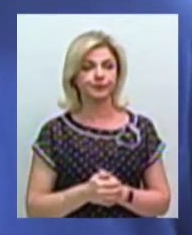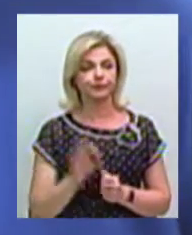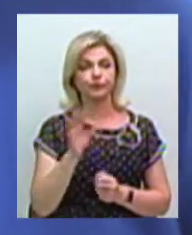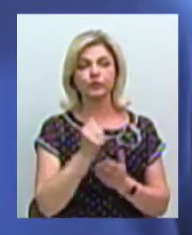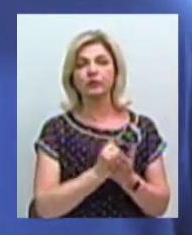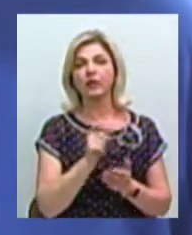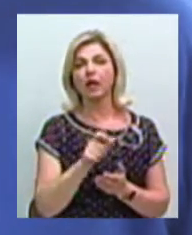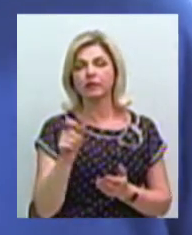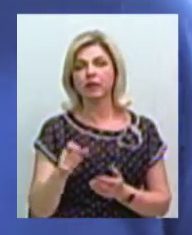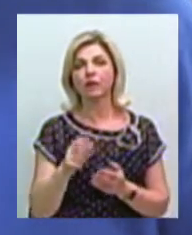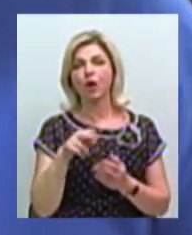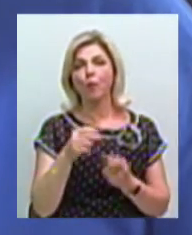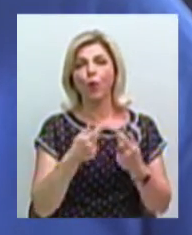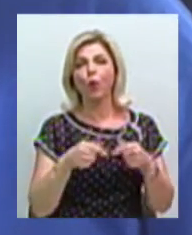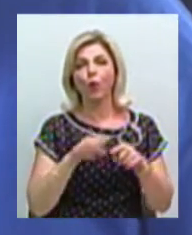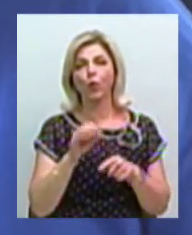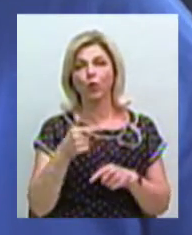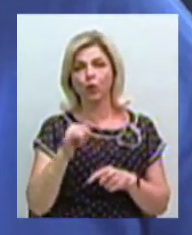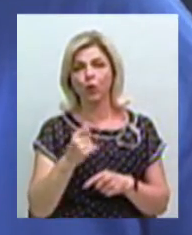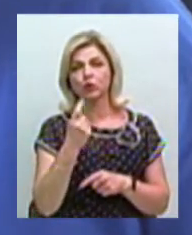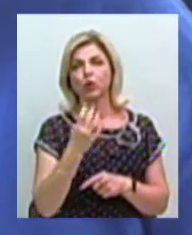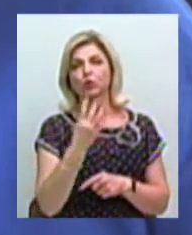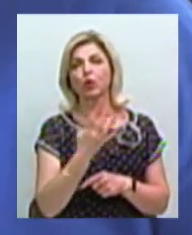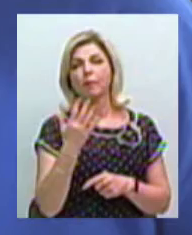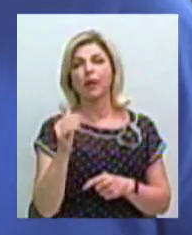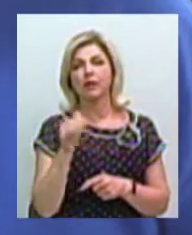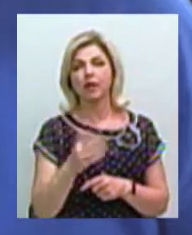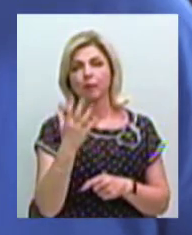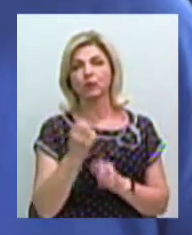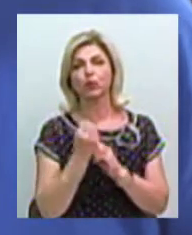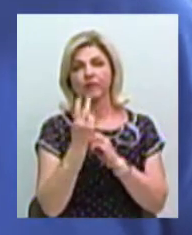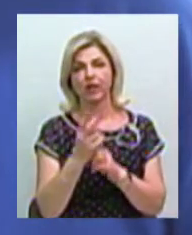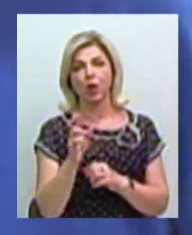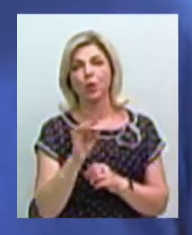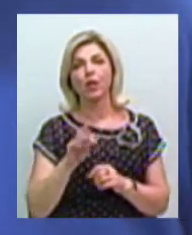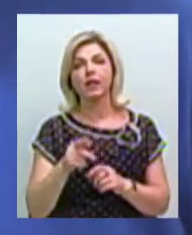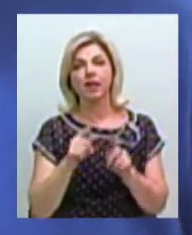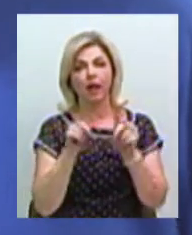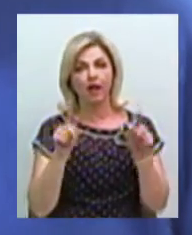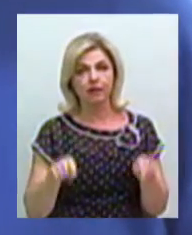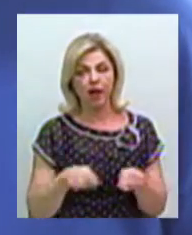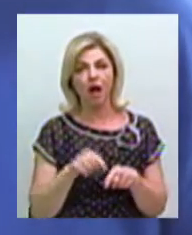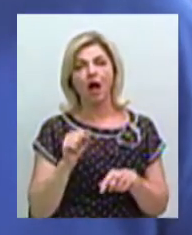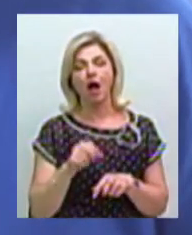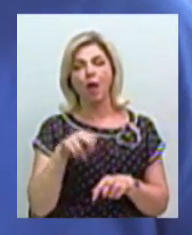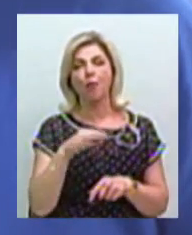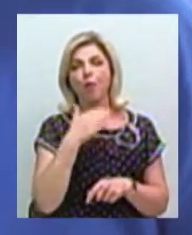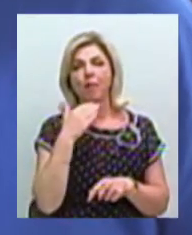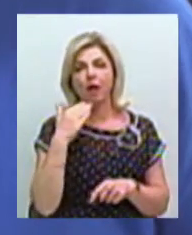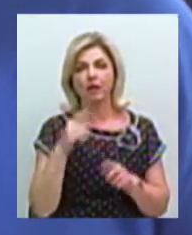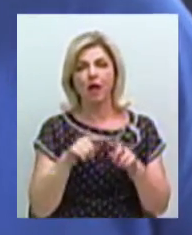по мажоритарному округу, це 145 512 бюлетнів, а по багатомандатному